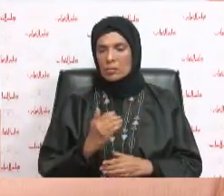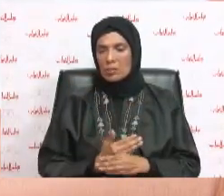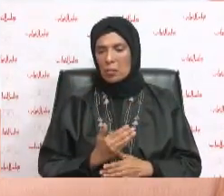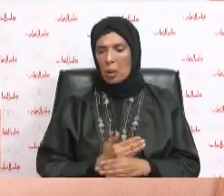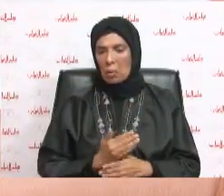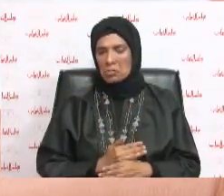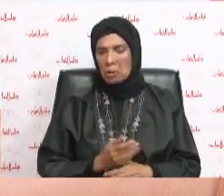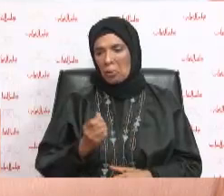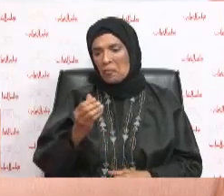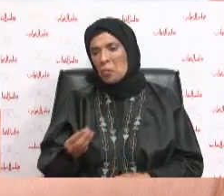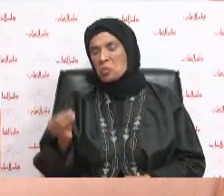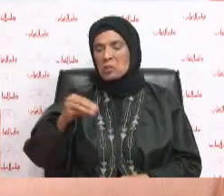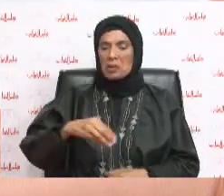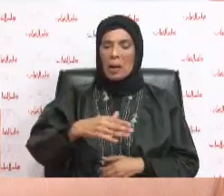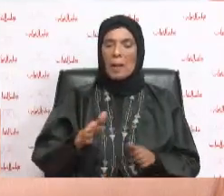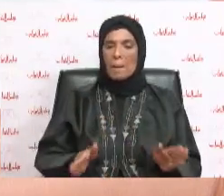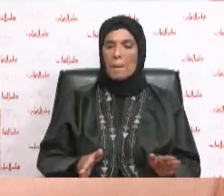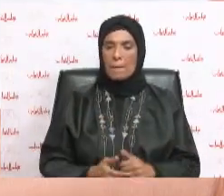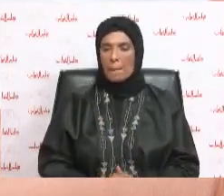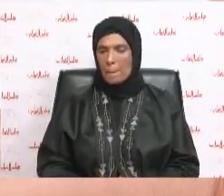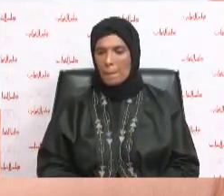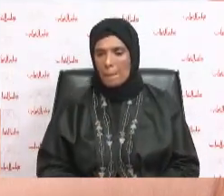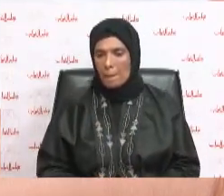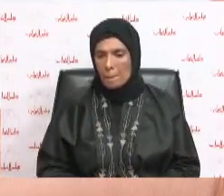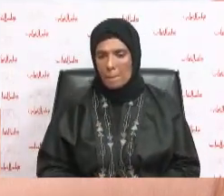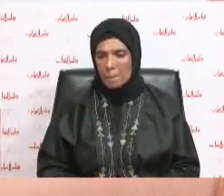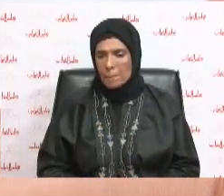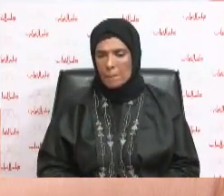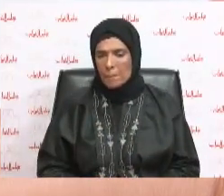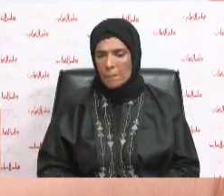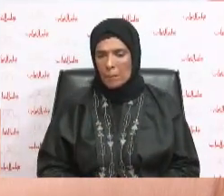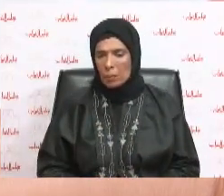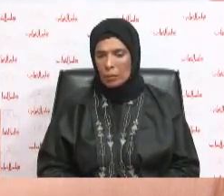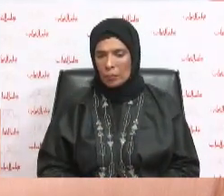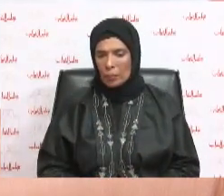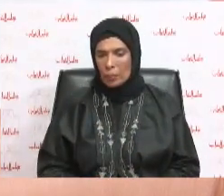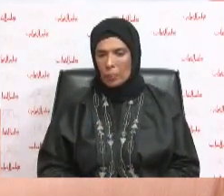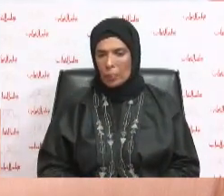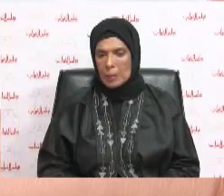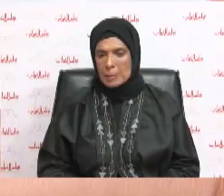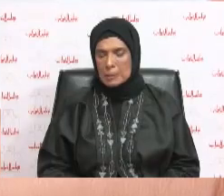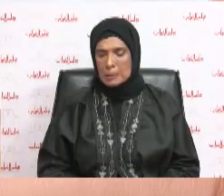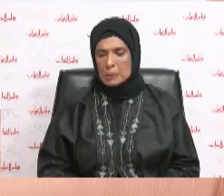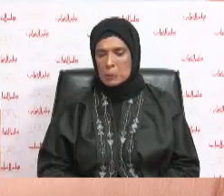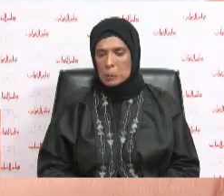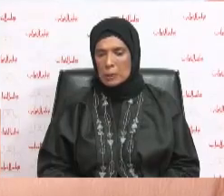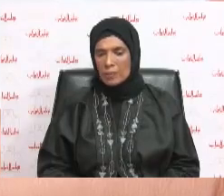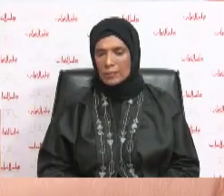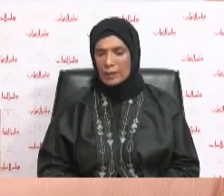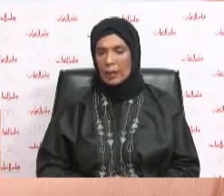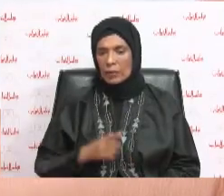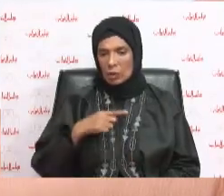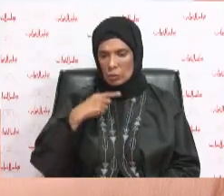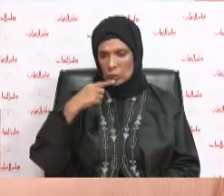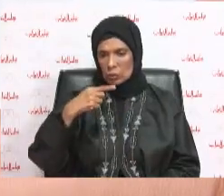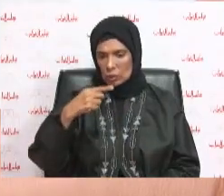العجوزات، ويطالبون بعد فتح يعني سقف. أعتقد هذه غير منطقي. يعني نتكلم